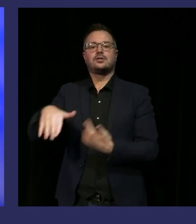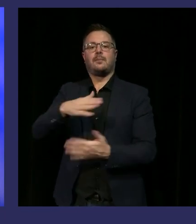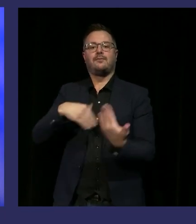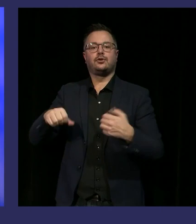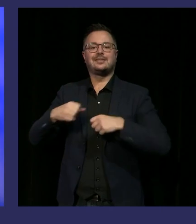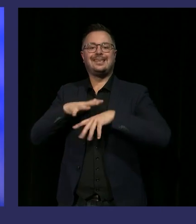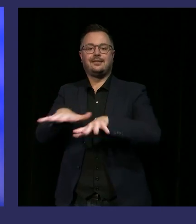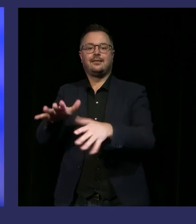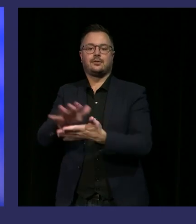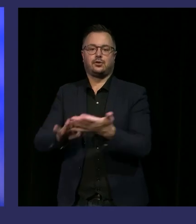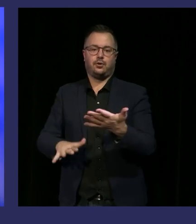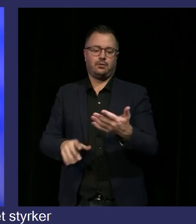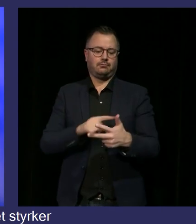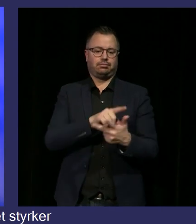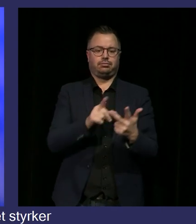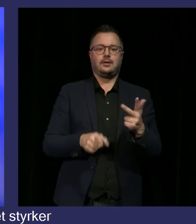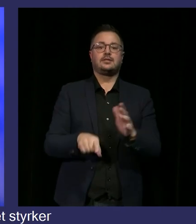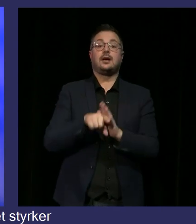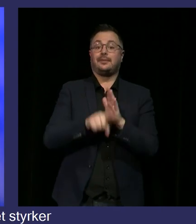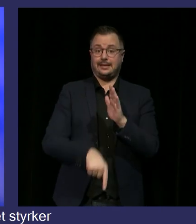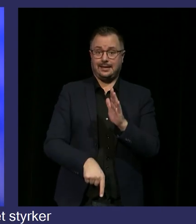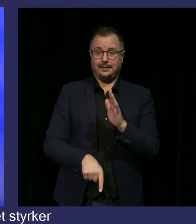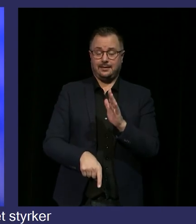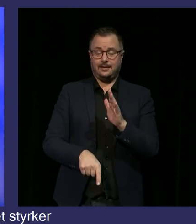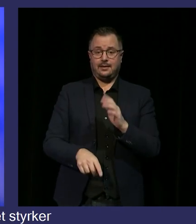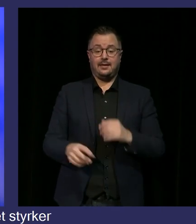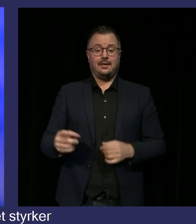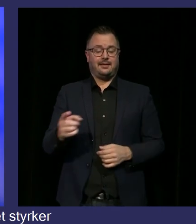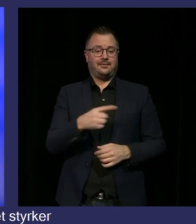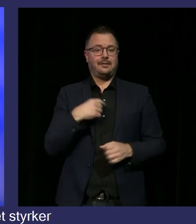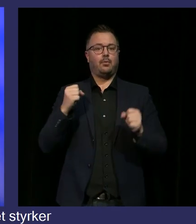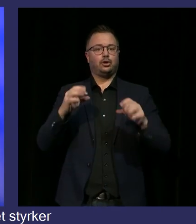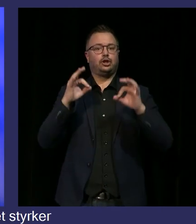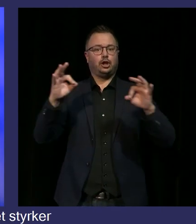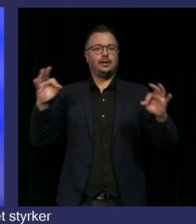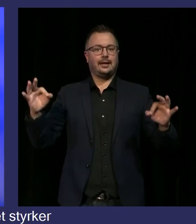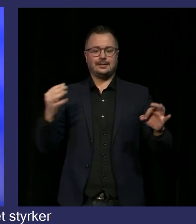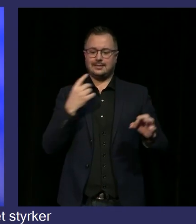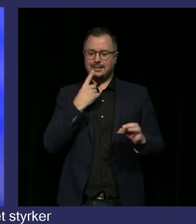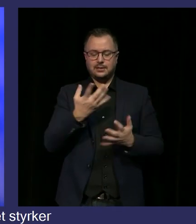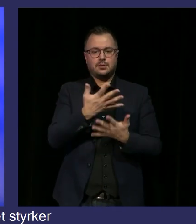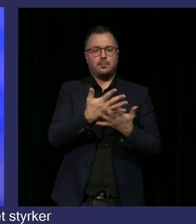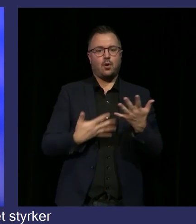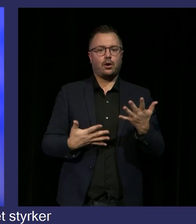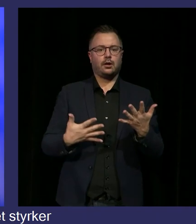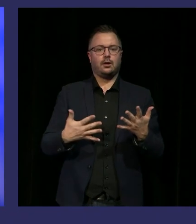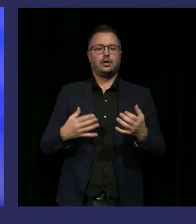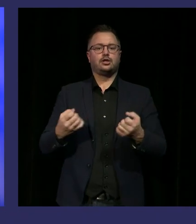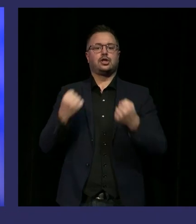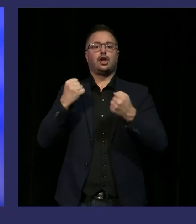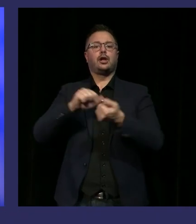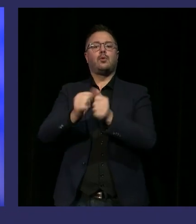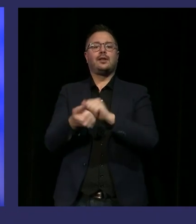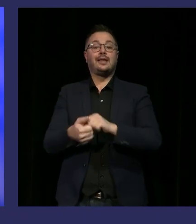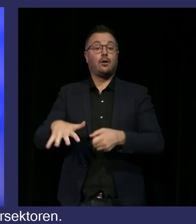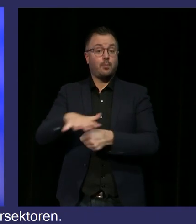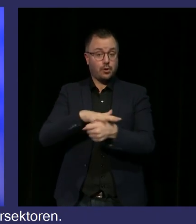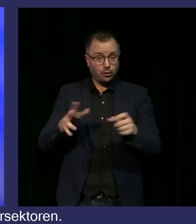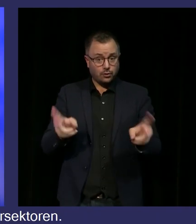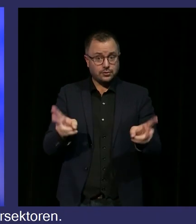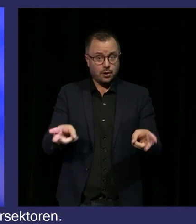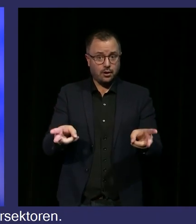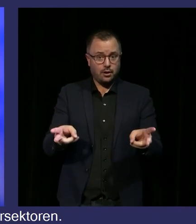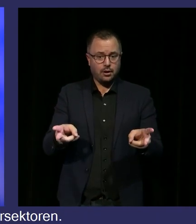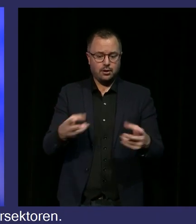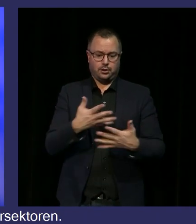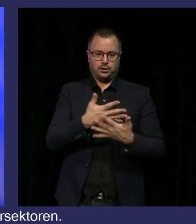samtidig. Å være klokkeklar på akkurat det styrker også språk som politikkområde.